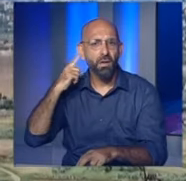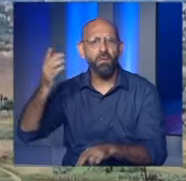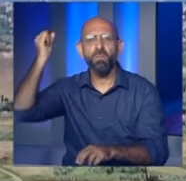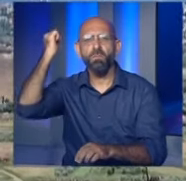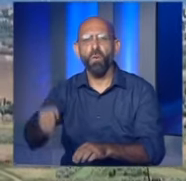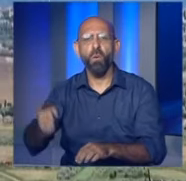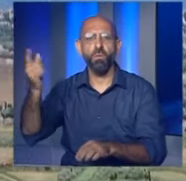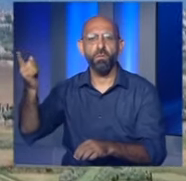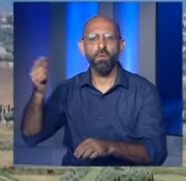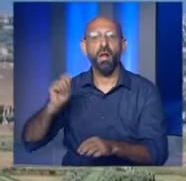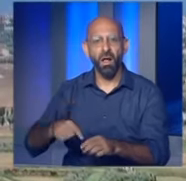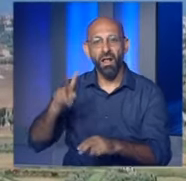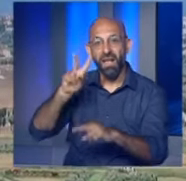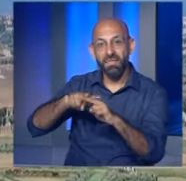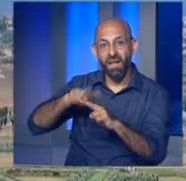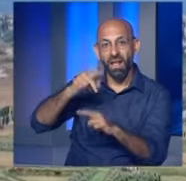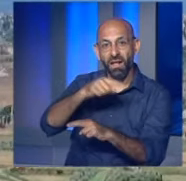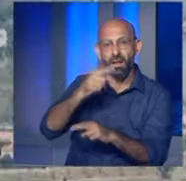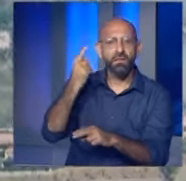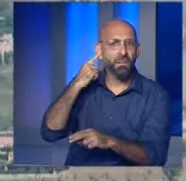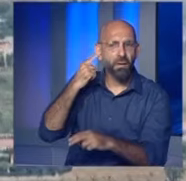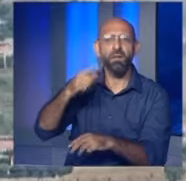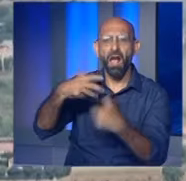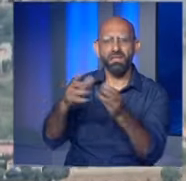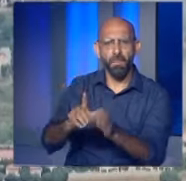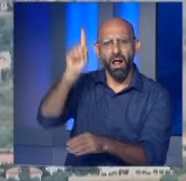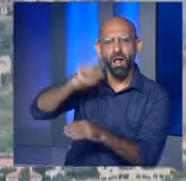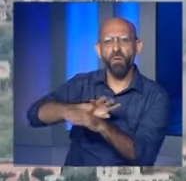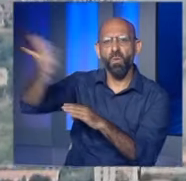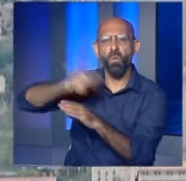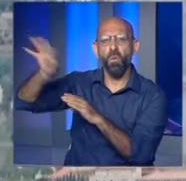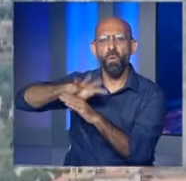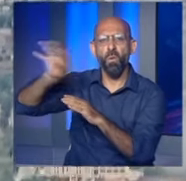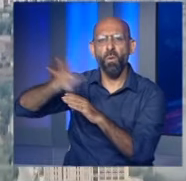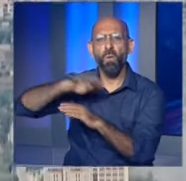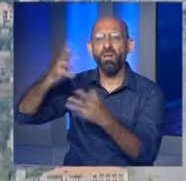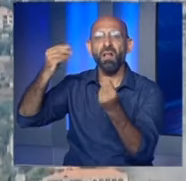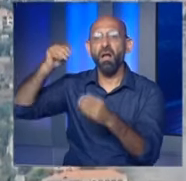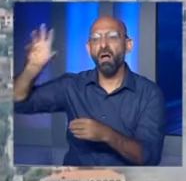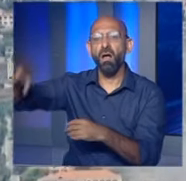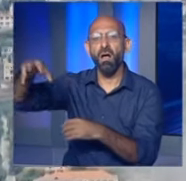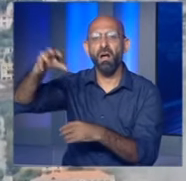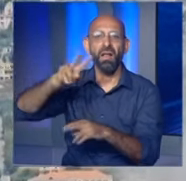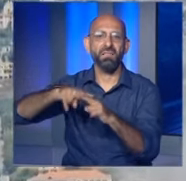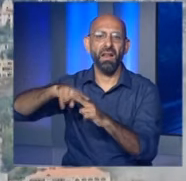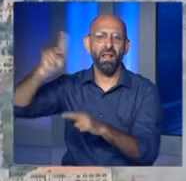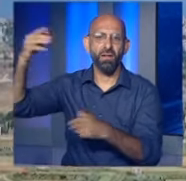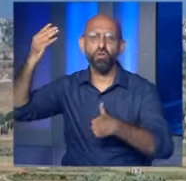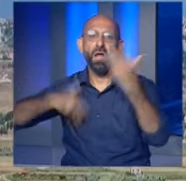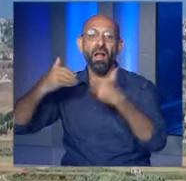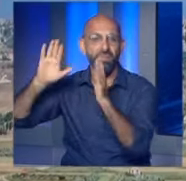العدوان ضربت المقاومه الاسلاميه مبنى يستخدمه جنود العدو في مستعمره رون بالاسلحه المناسبه واصابته